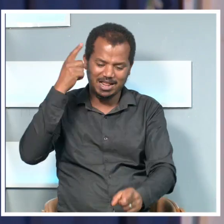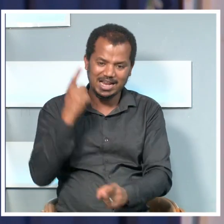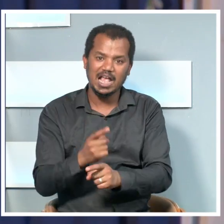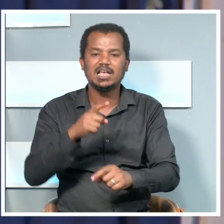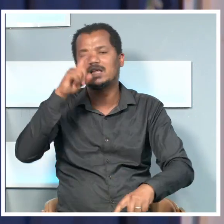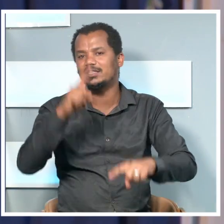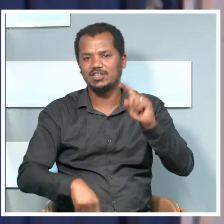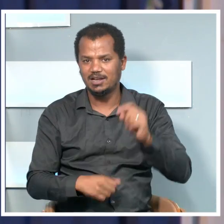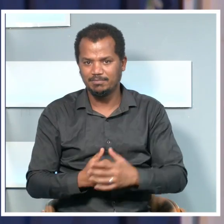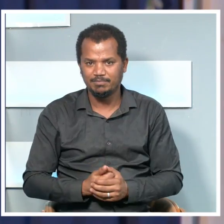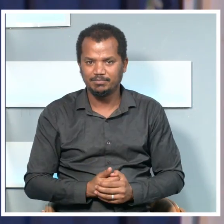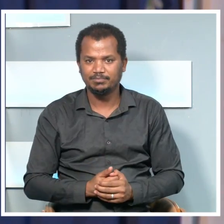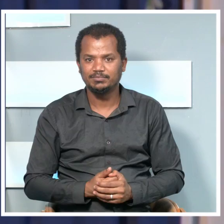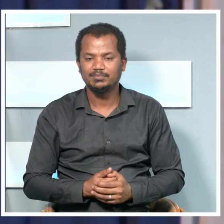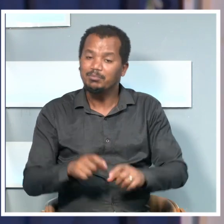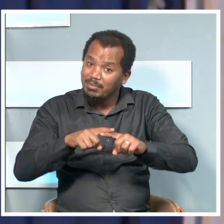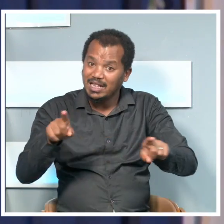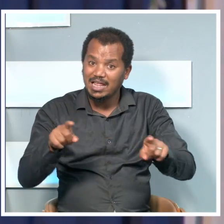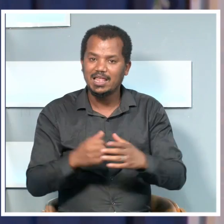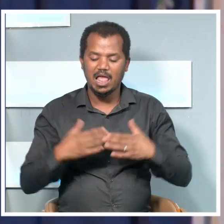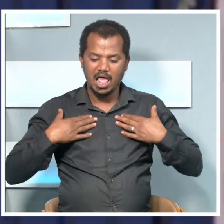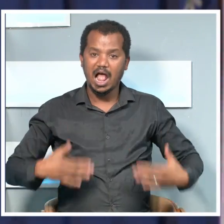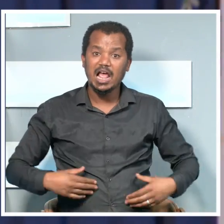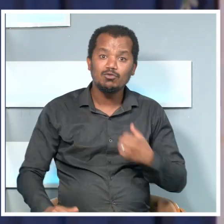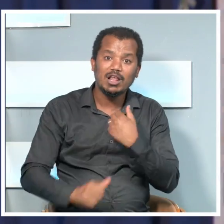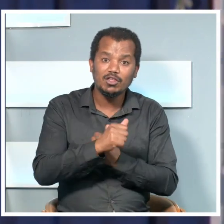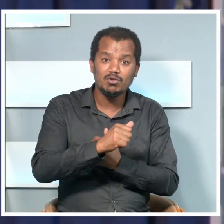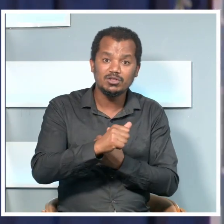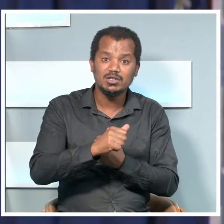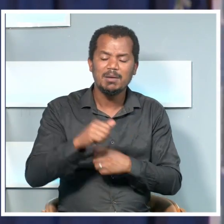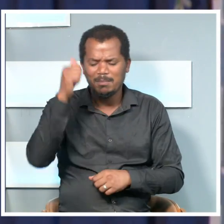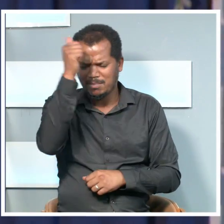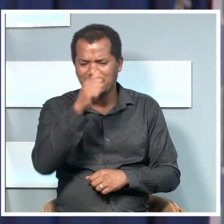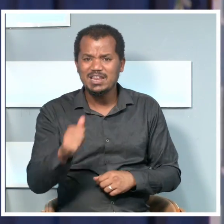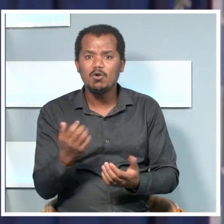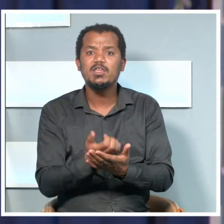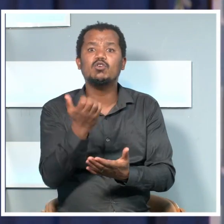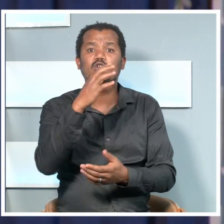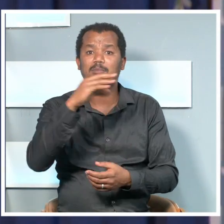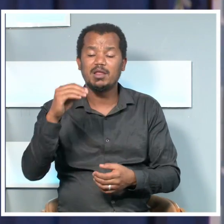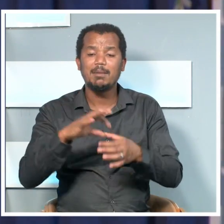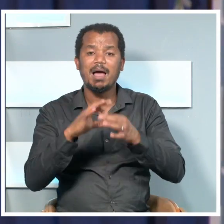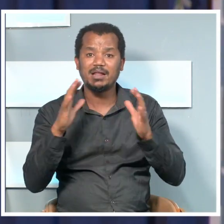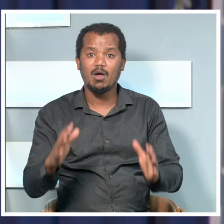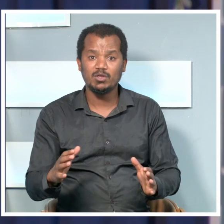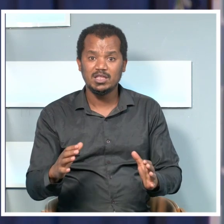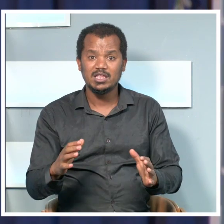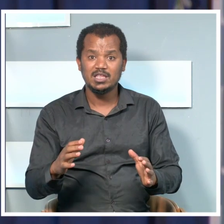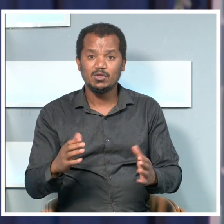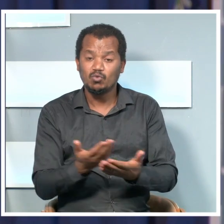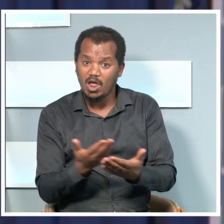ደረጃ ማረጋገጥ አልተቻለም። በተለይ አካል ጉዳተኞች በማንኛውም ኢኮኖሚያዊና